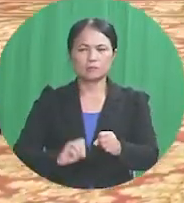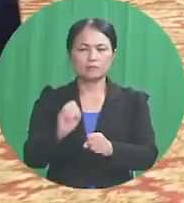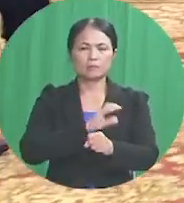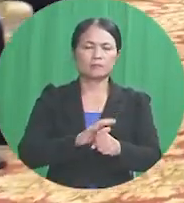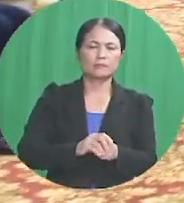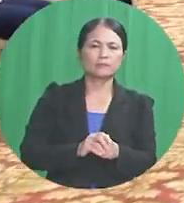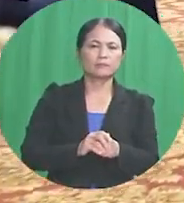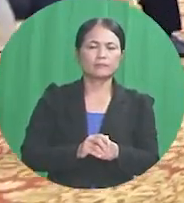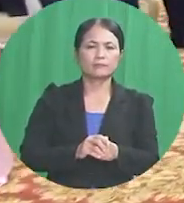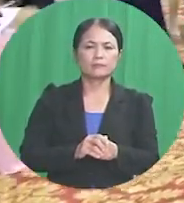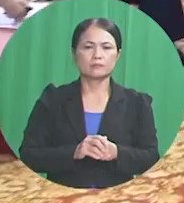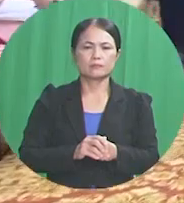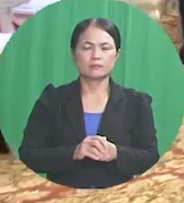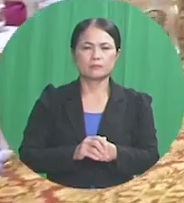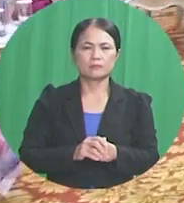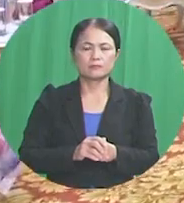มุ่น